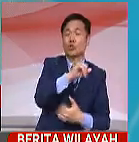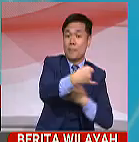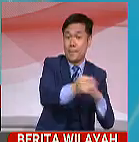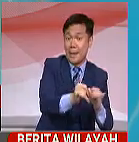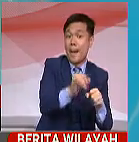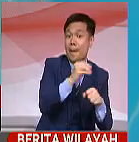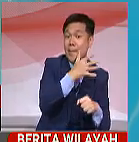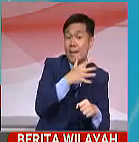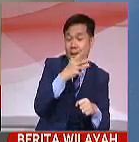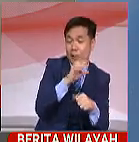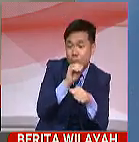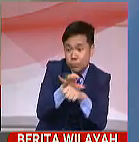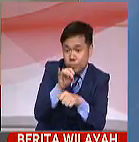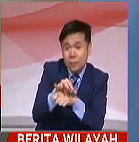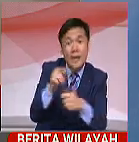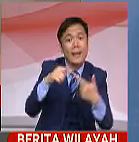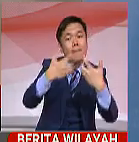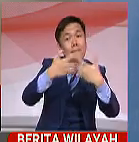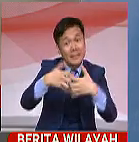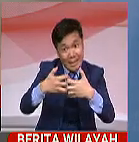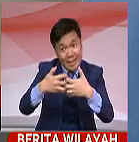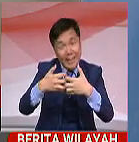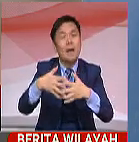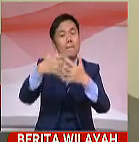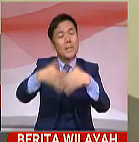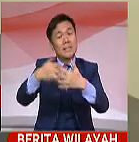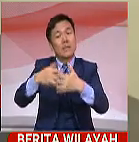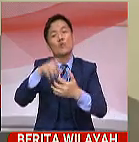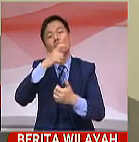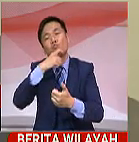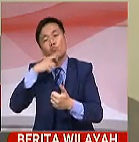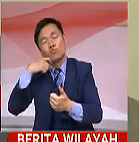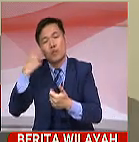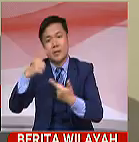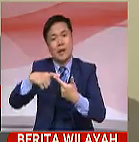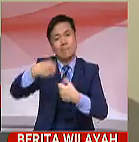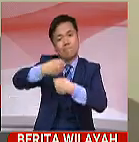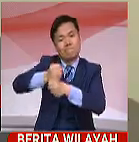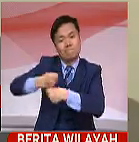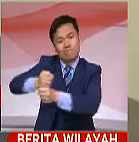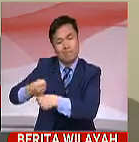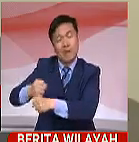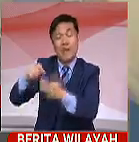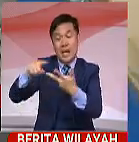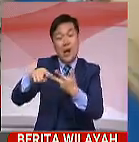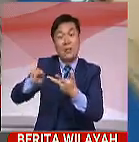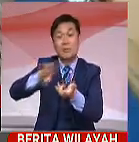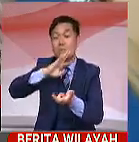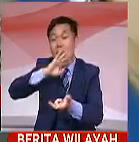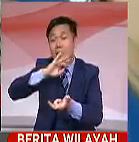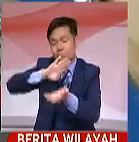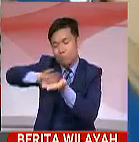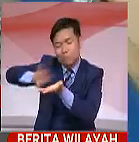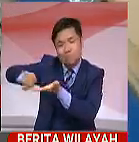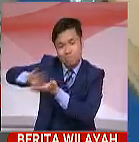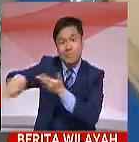khidmat nasihat. Bantuan mesin meliputi mesin pengering, penggeredan dan membuang benda asing.